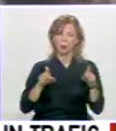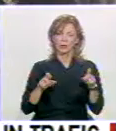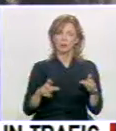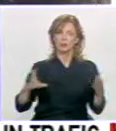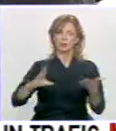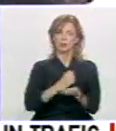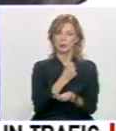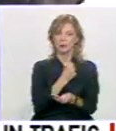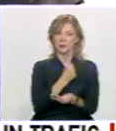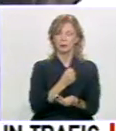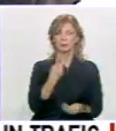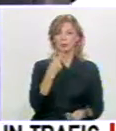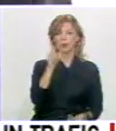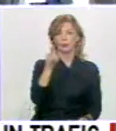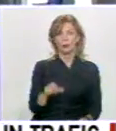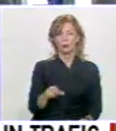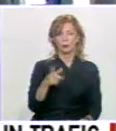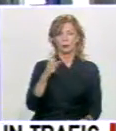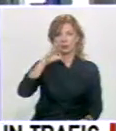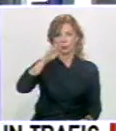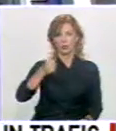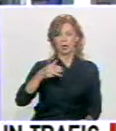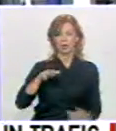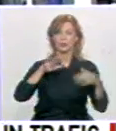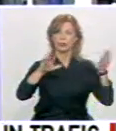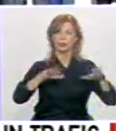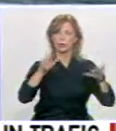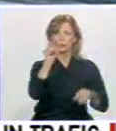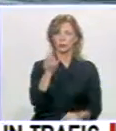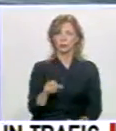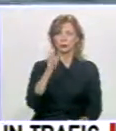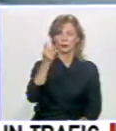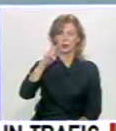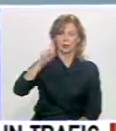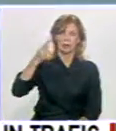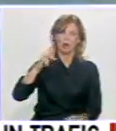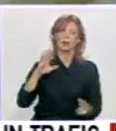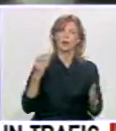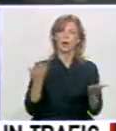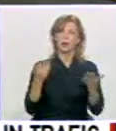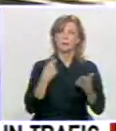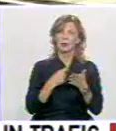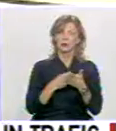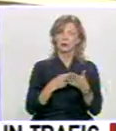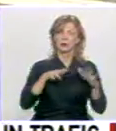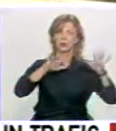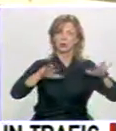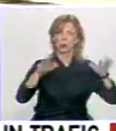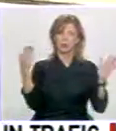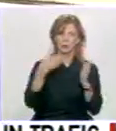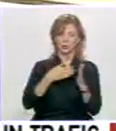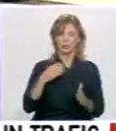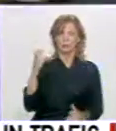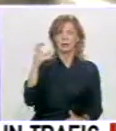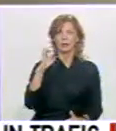pe bulgari cât și pe irachieni. Cei 13 adulți și 6 minori plătiseră 19.000 de euro pentru a ajunge într-un stat din spațiul